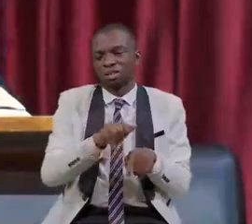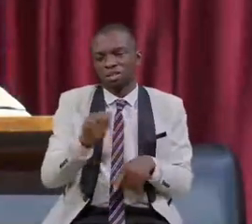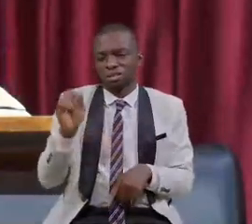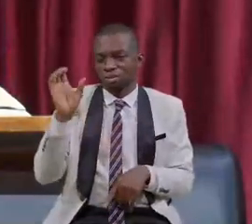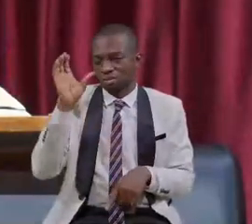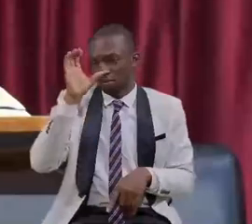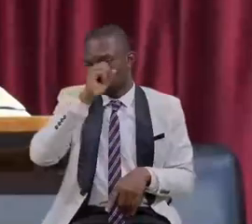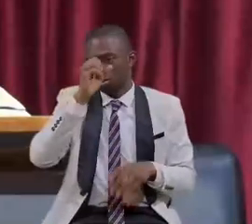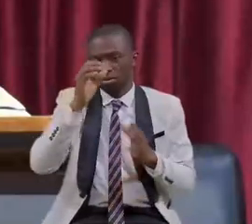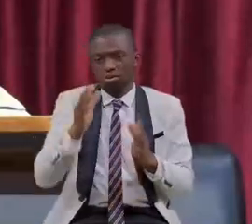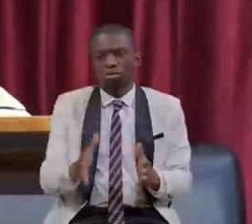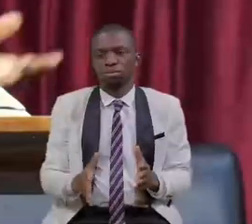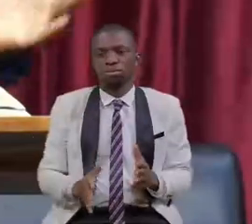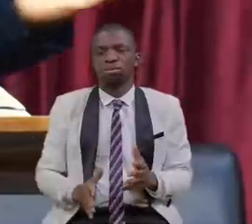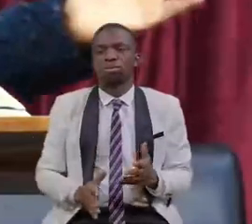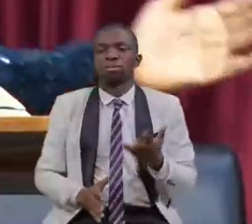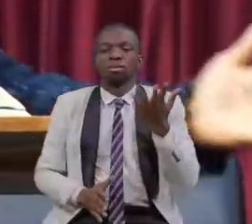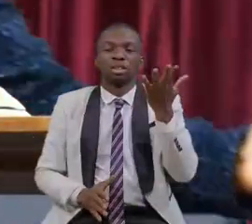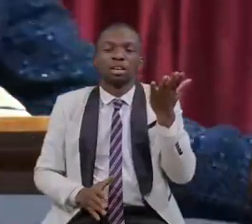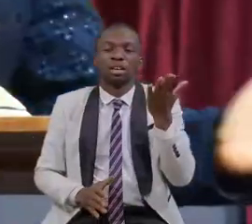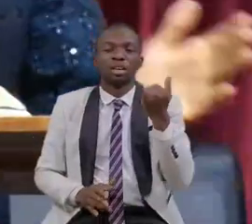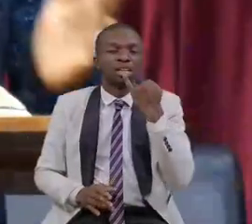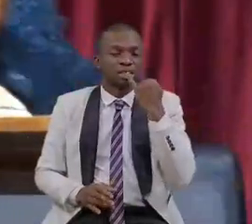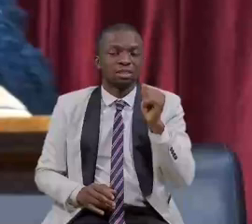Il y a la deuxième partie du pardon.